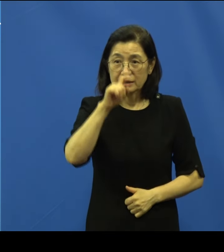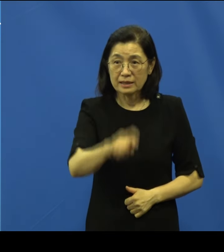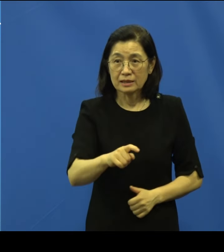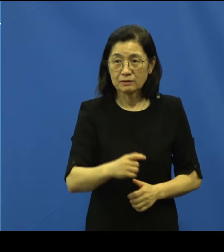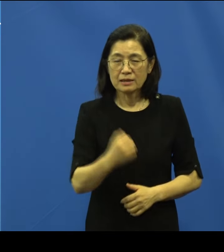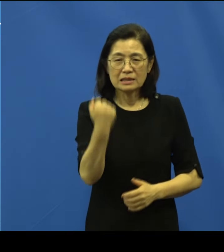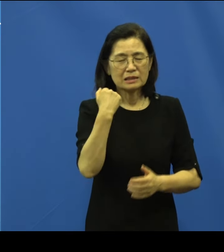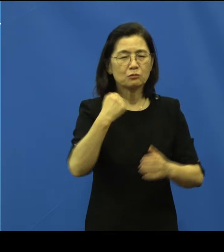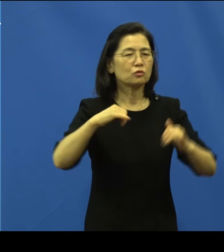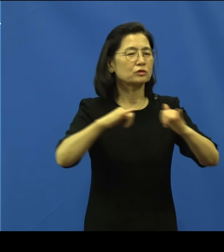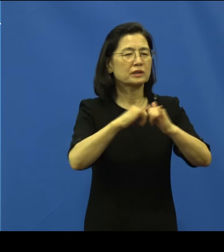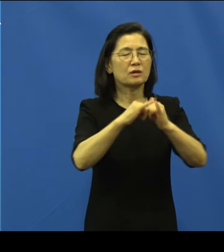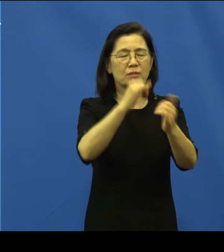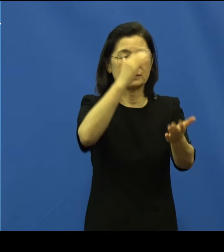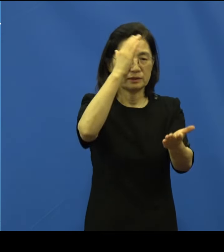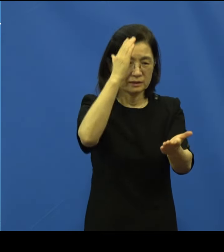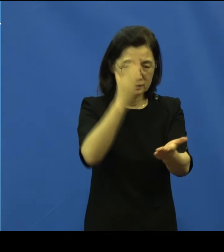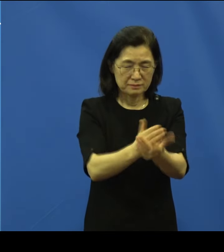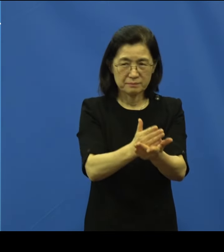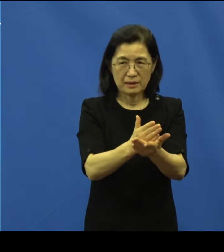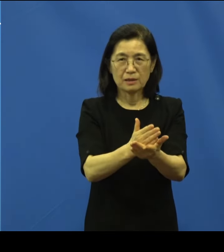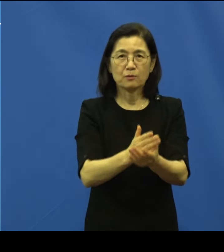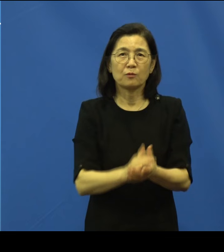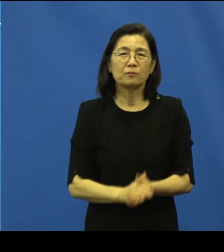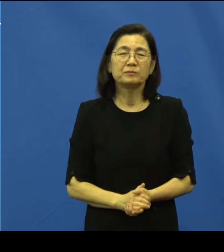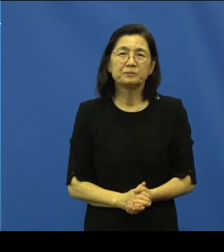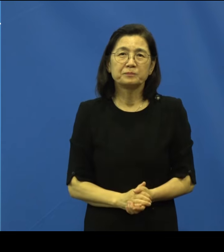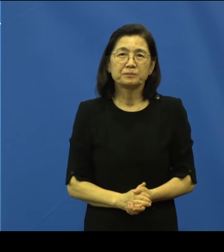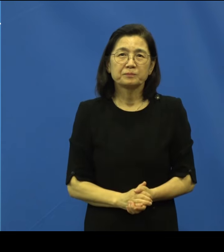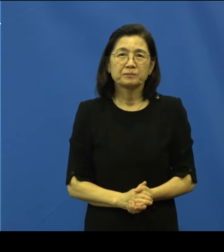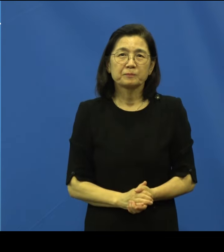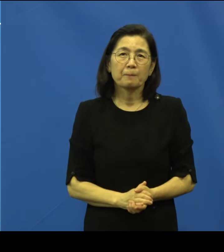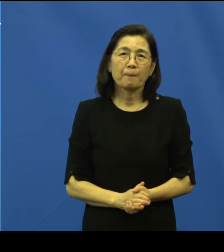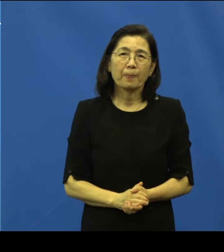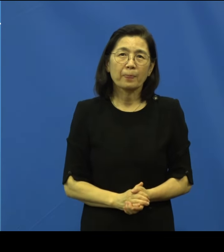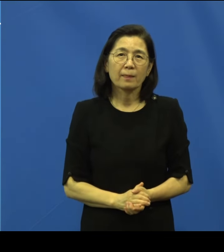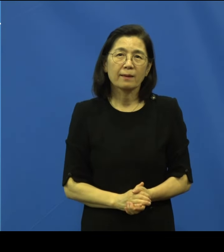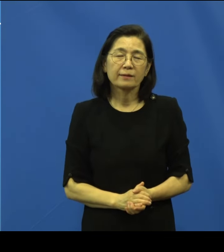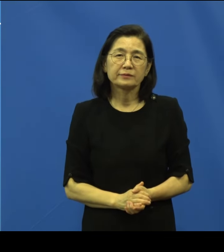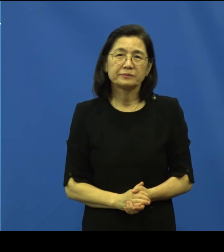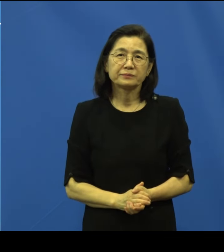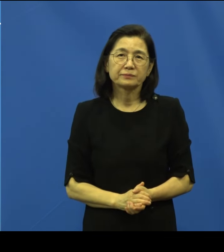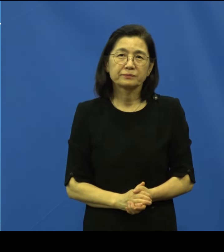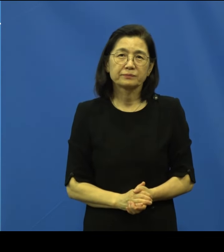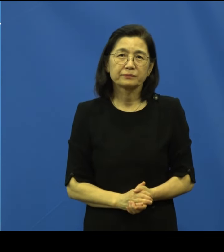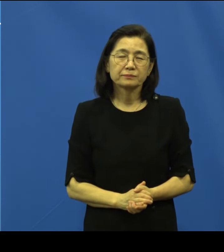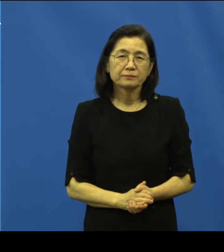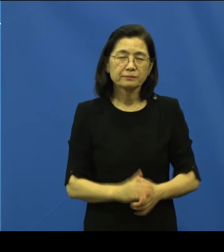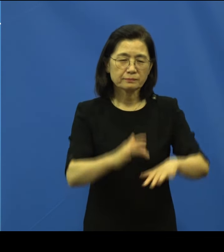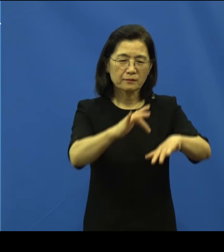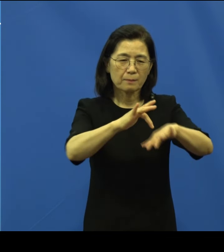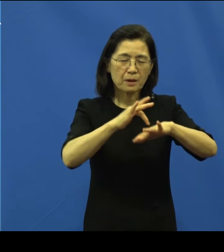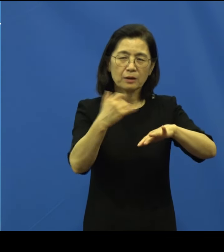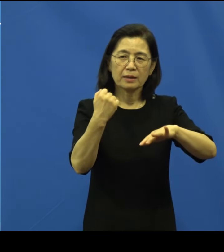힘으로 싸운 것이 아니라는 것. 여러분, 세상은 마귀와 힘으로 싸우는 거 아니에요.